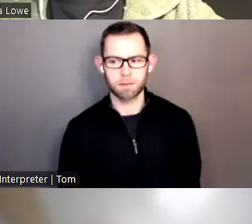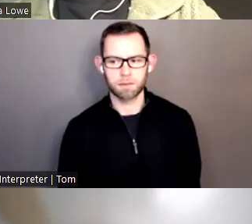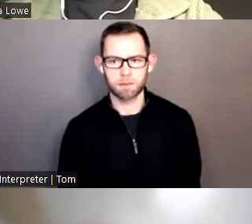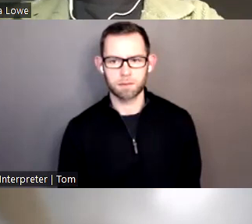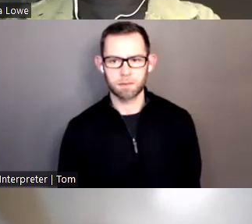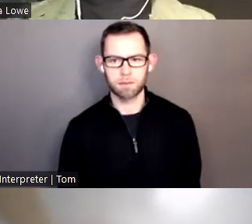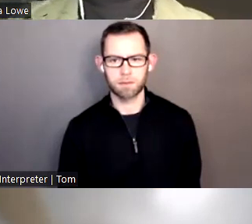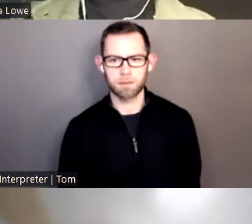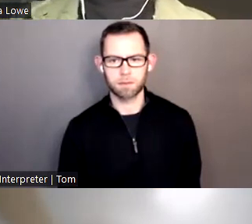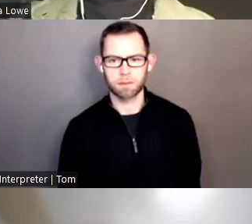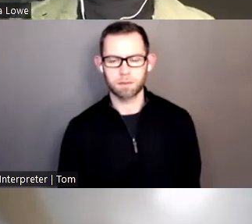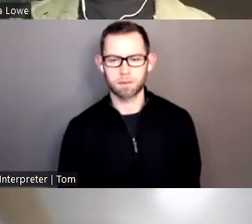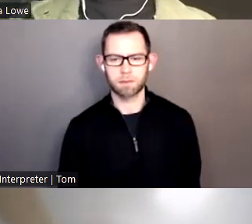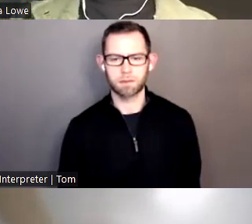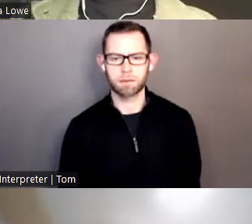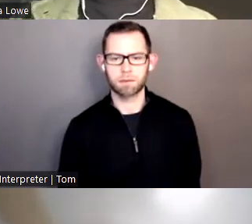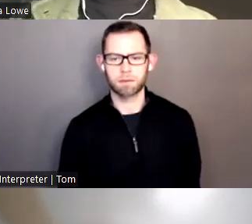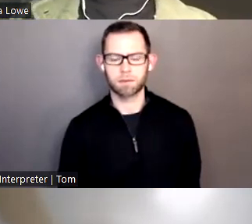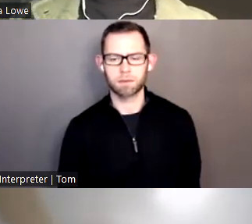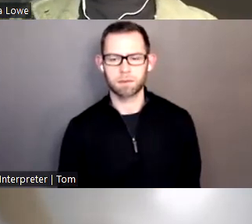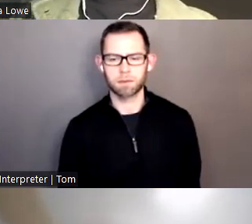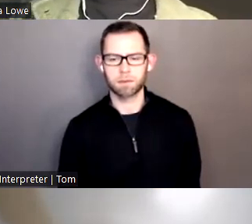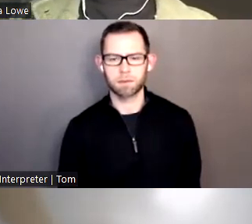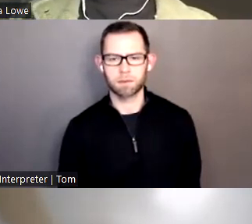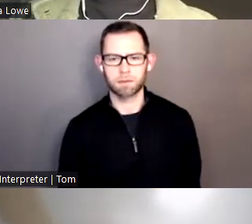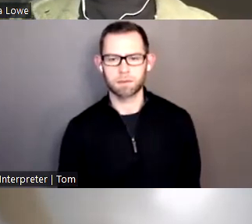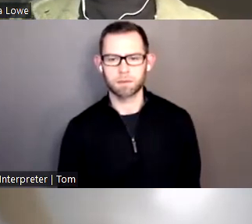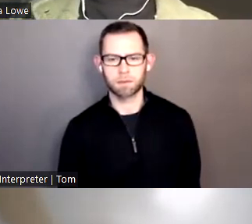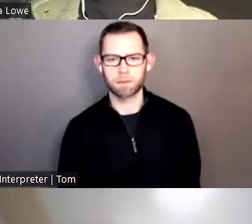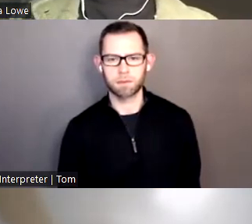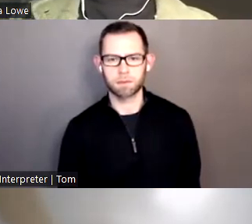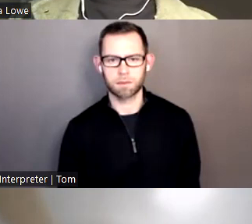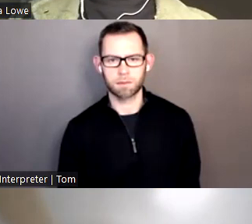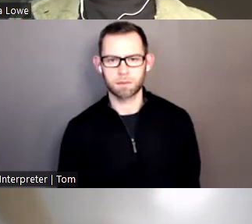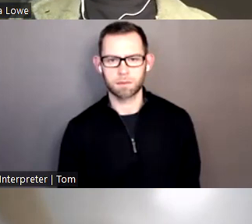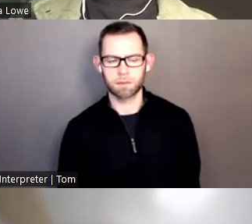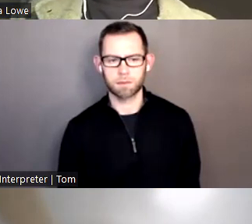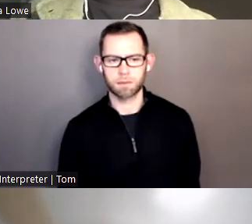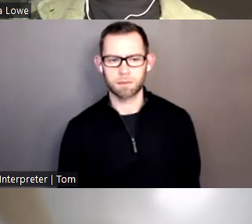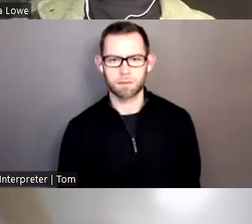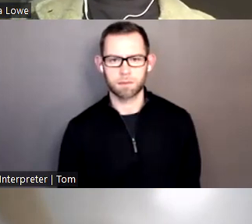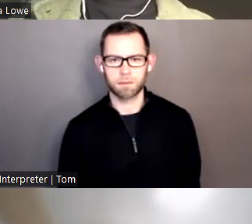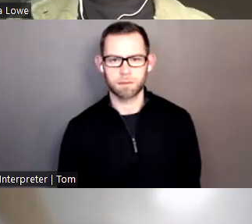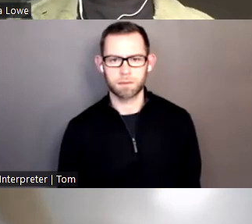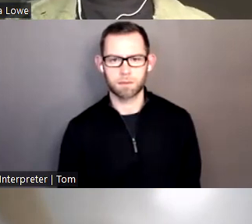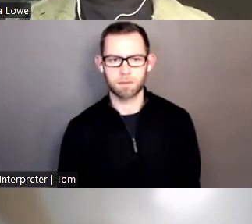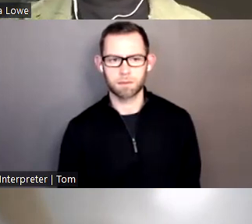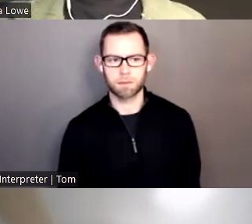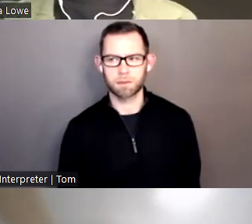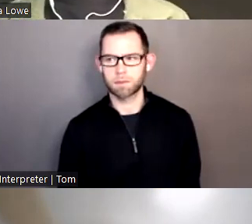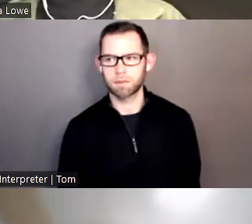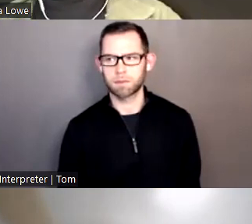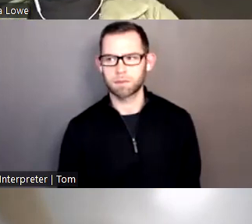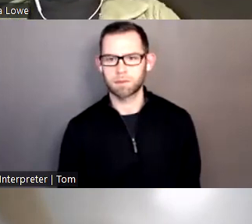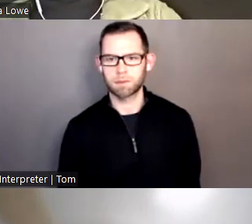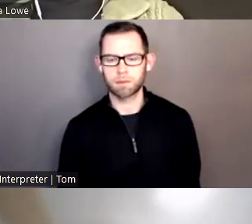trabajo que están Merci, haciendo en moi beneficio de la remercie nous pour le justicia travail que nous ambiental, avons que es fait en beneficio et qui a para fait concernant la nosotros y justice para las environnementale generaciones qui en venideras. bénéfice,